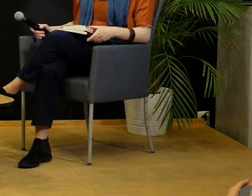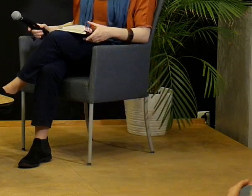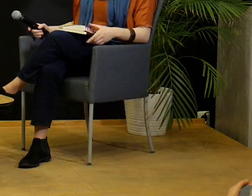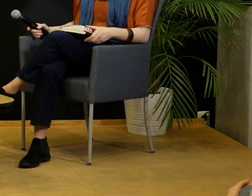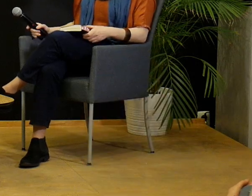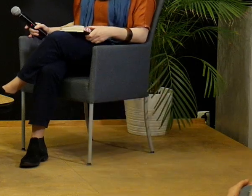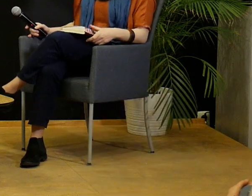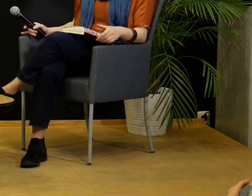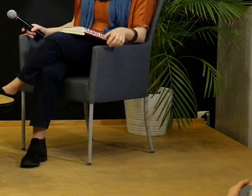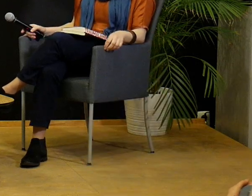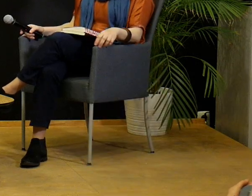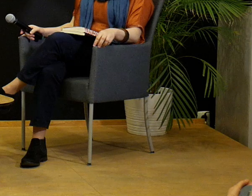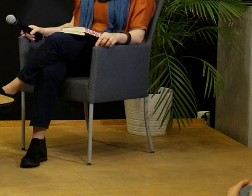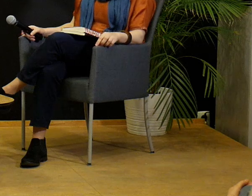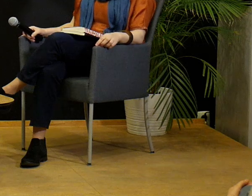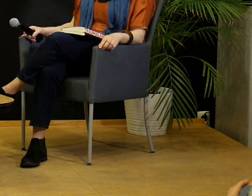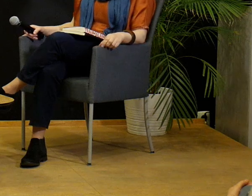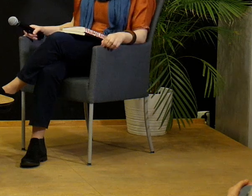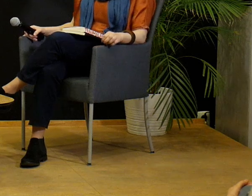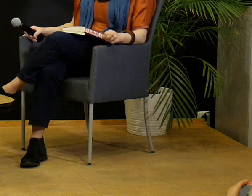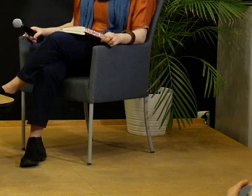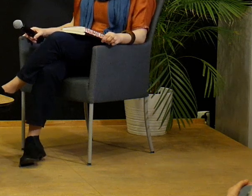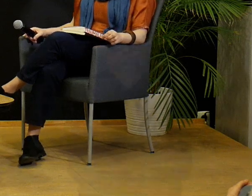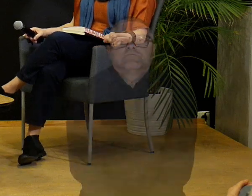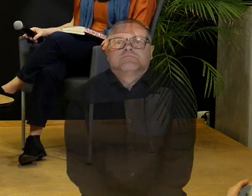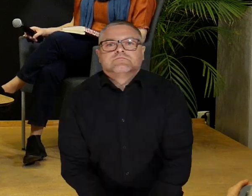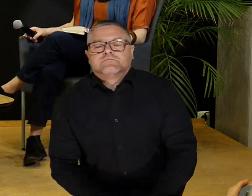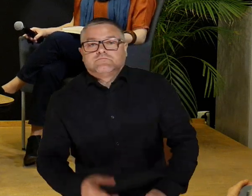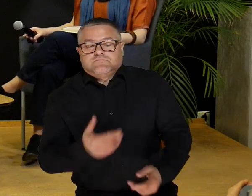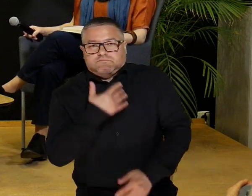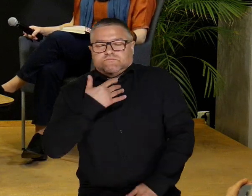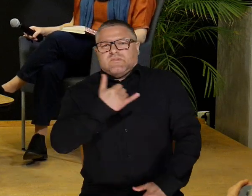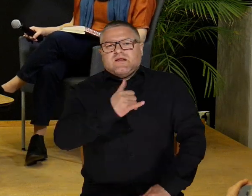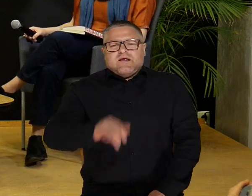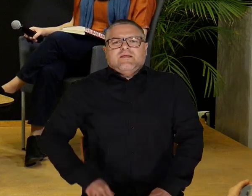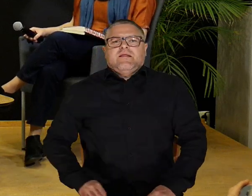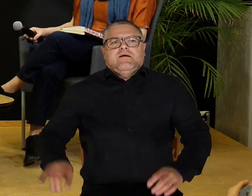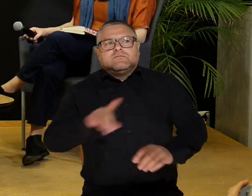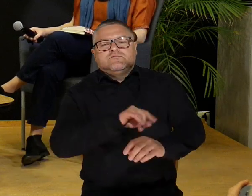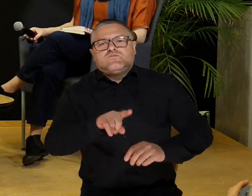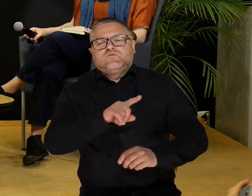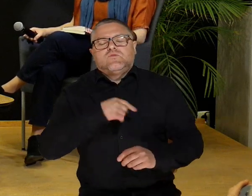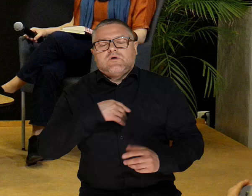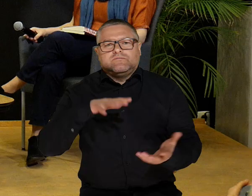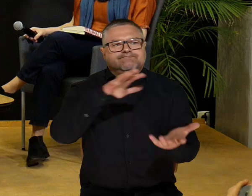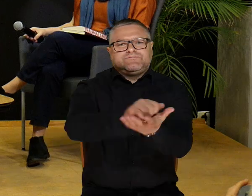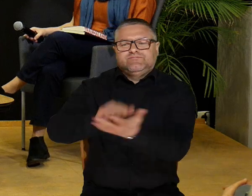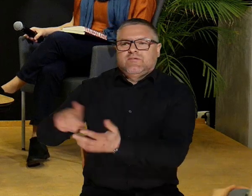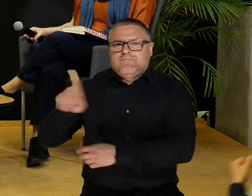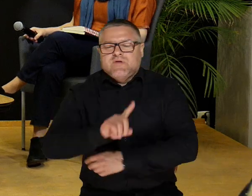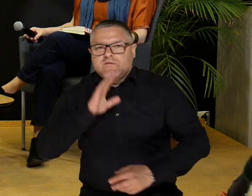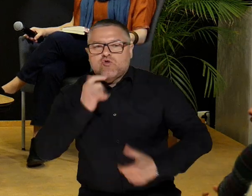Przy czym właśnie też, znowu nie tak zupełnie wszędzie, ponieważ myślę, że te kraje, które były właśnie imperiami kolonialnymi, tak jakbyśmy na przykład